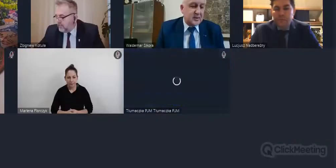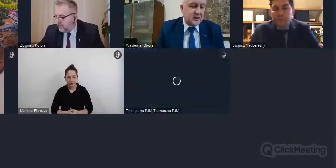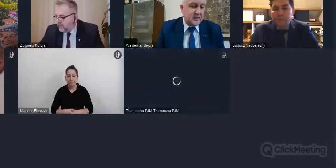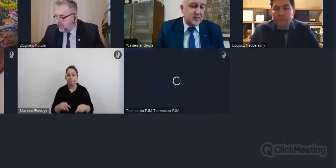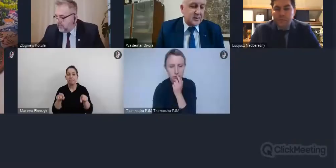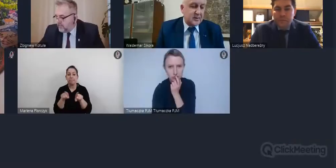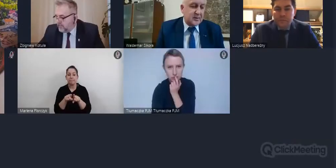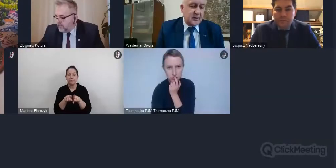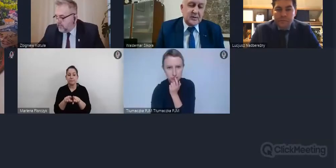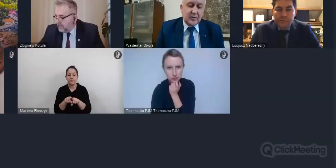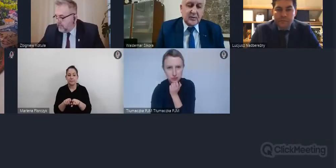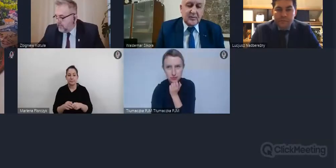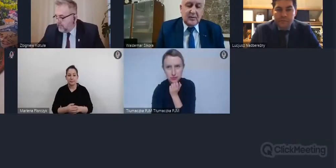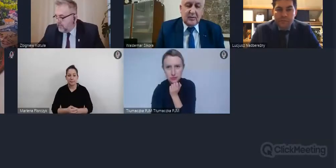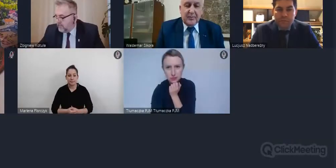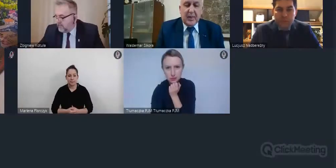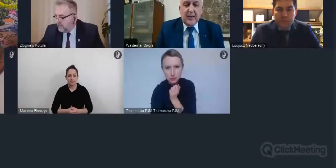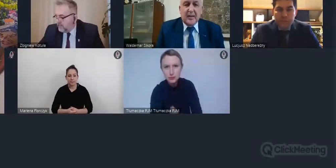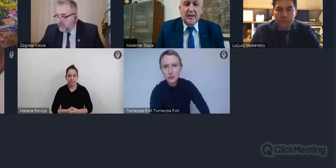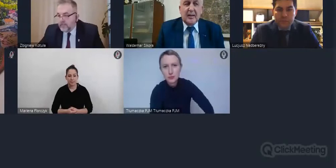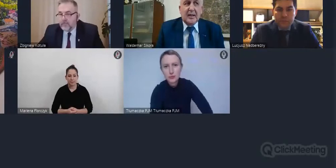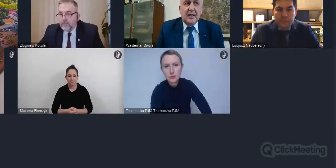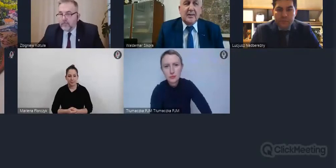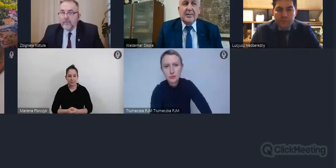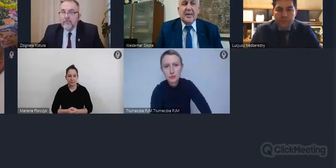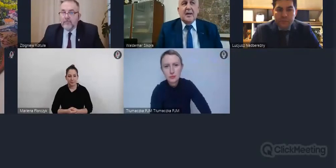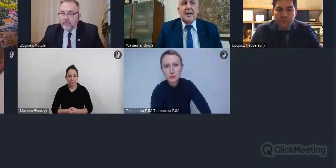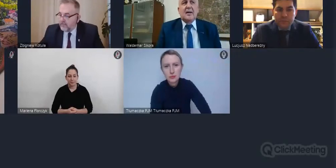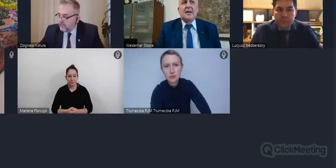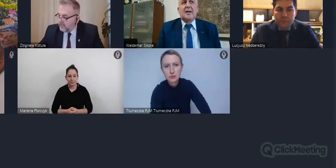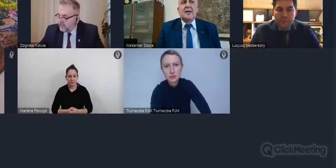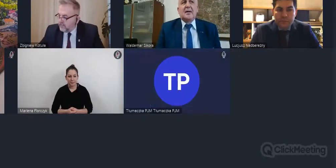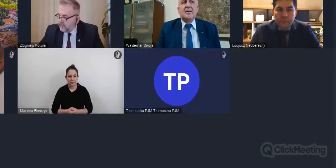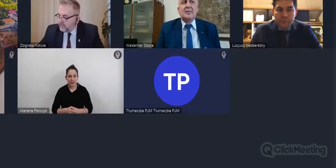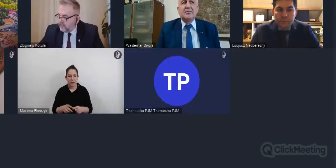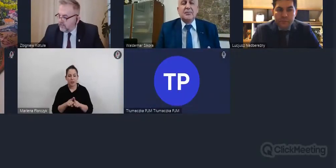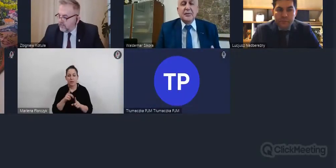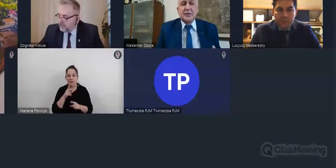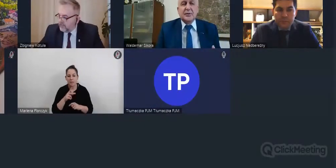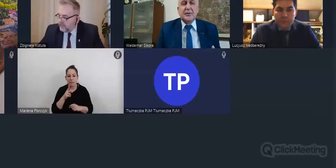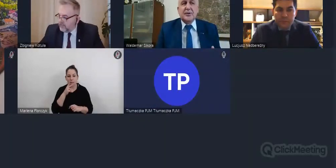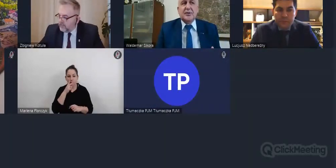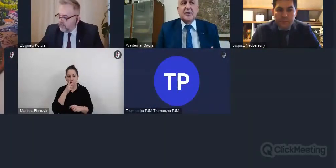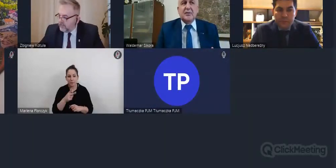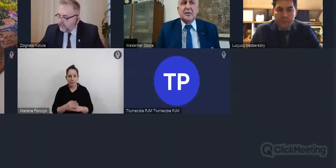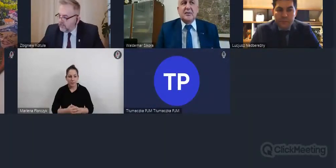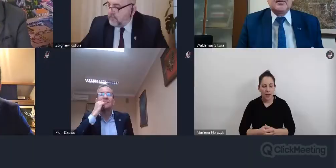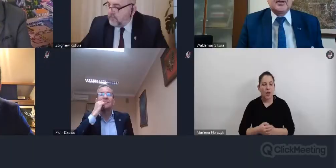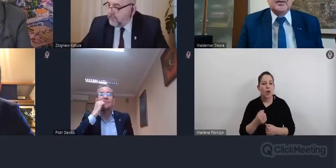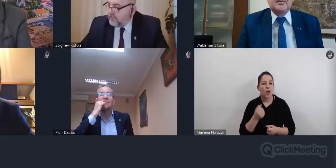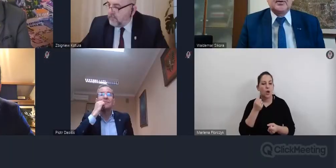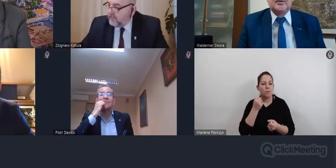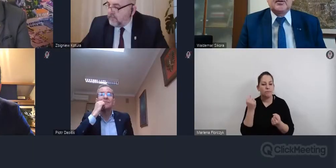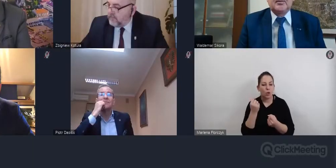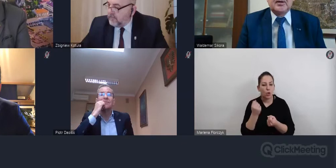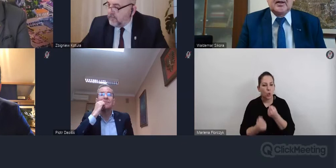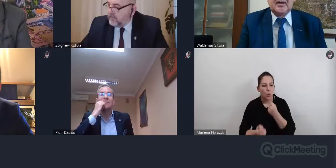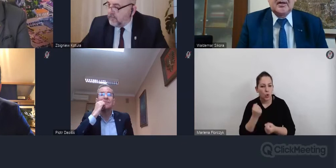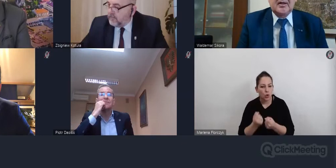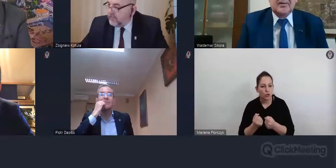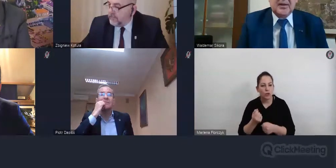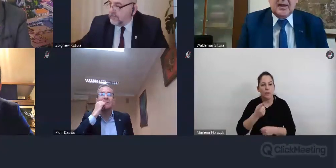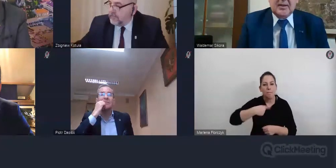Również to zarzutowało na no, duże trudności i nie ukrywamy, że myśmy tu jako